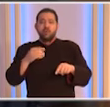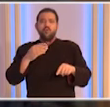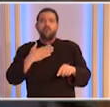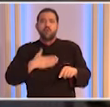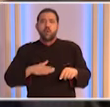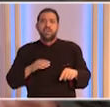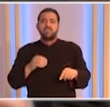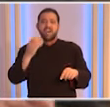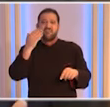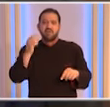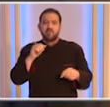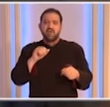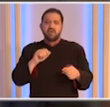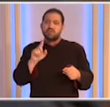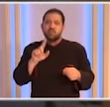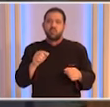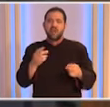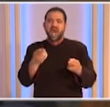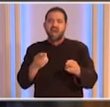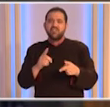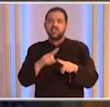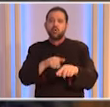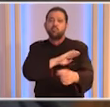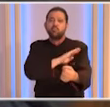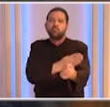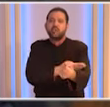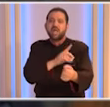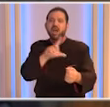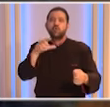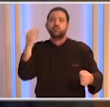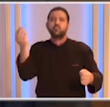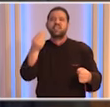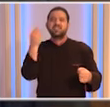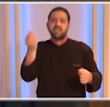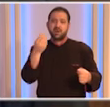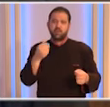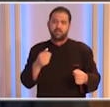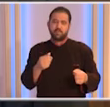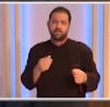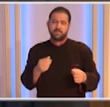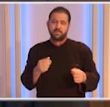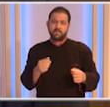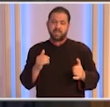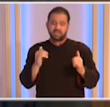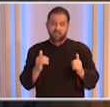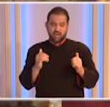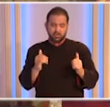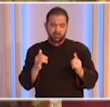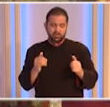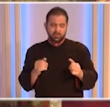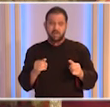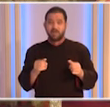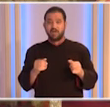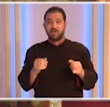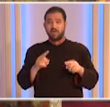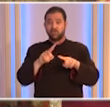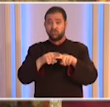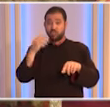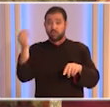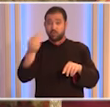voința femeii și cu voința altcuiva. A apărut acolo cu puterea lui Dumnezeu, cu voința lui Dumnezeu. Și atunci, ceea